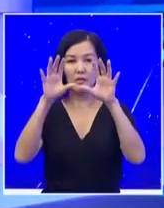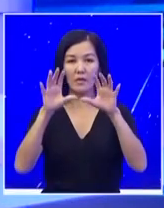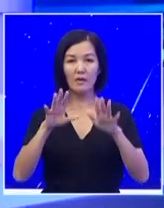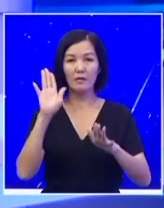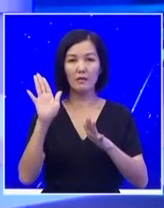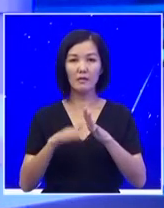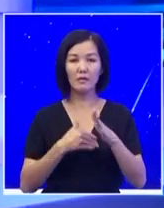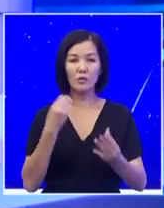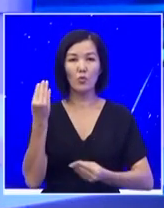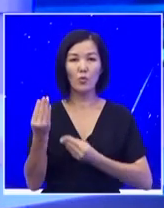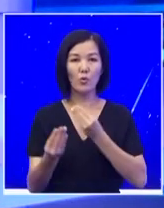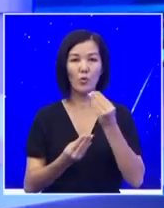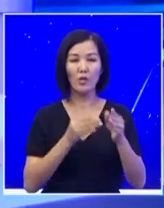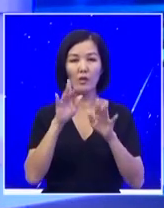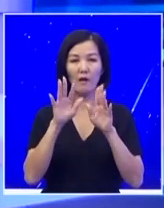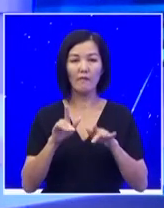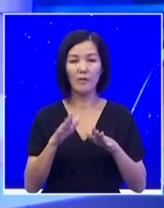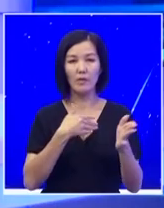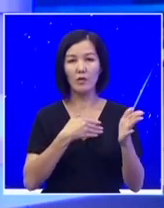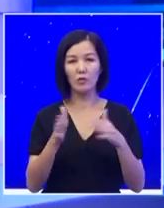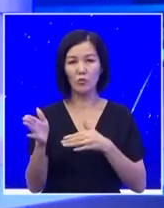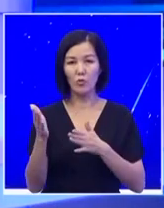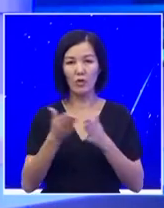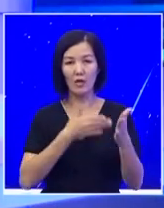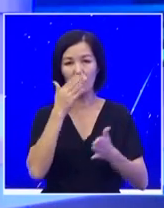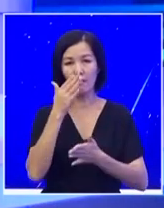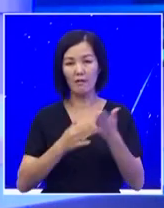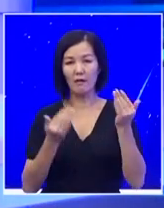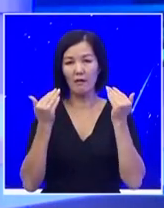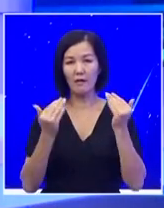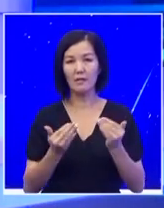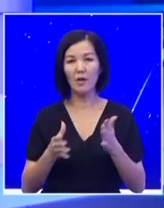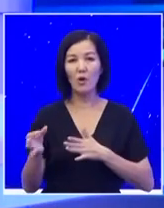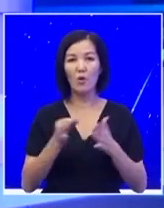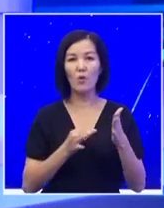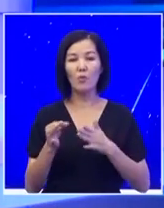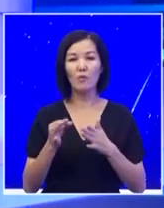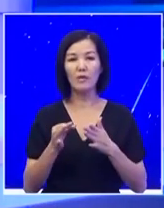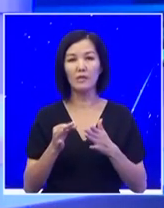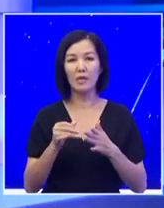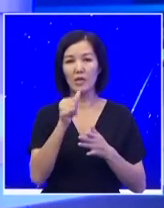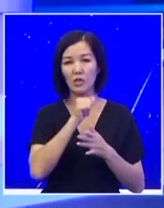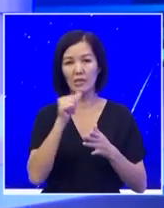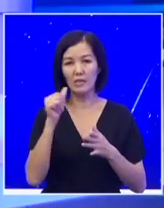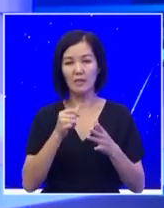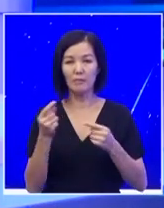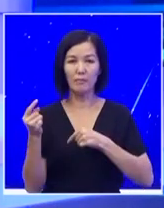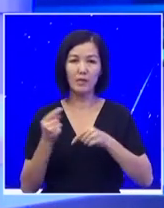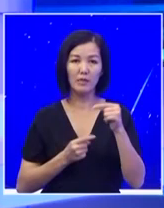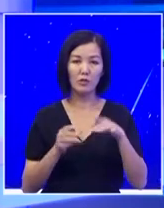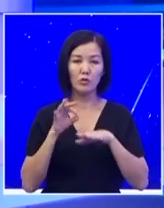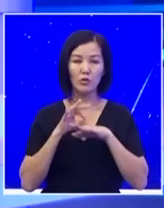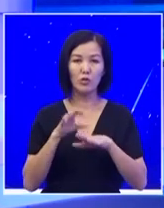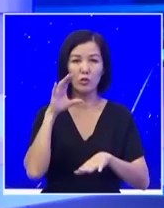Заңсыз ойын автоматтары жойылды. Елдегі эпидемиологиялық жағдайға қарамастан облыста көлеңкелі бизнес жүргізгендер ұсталып,